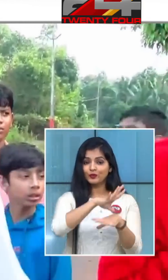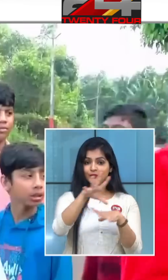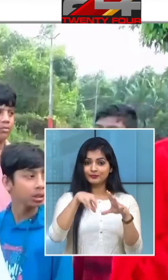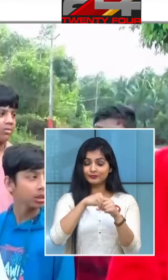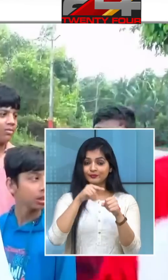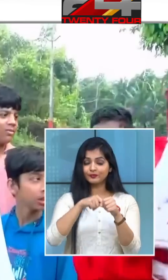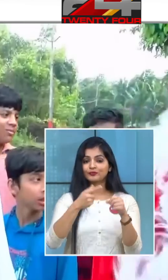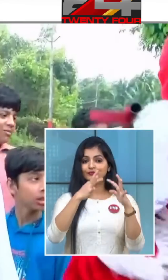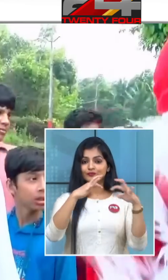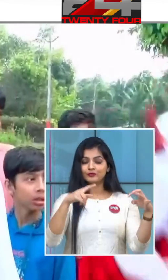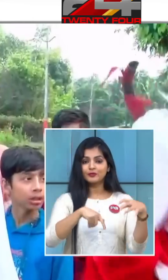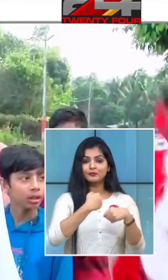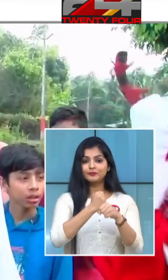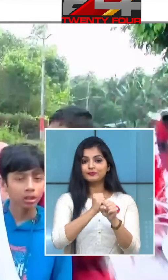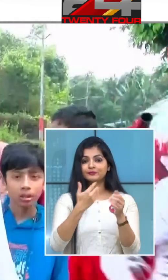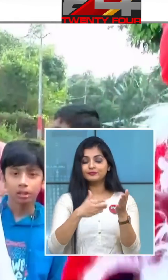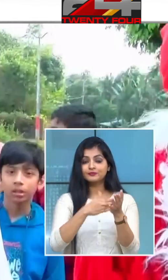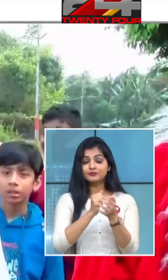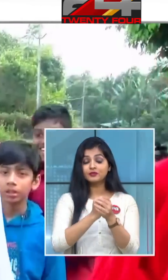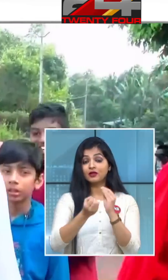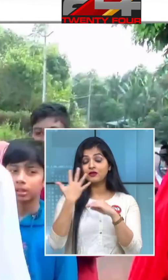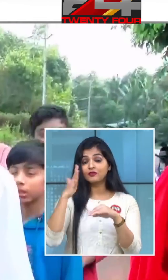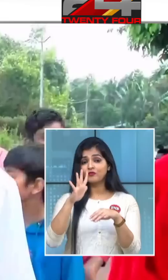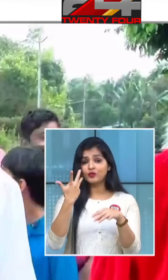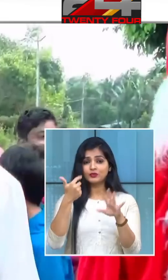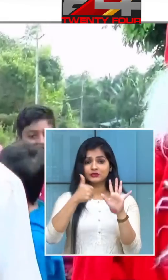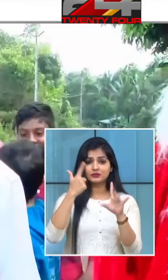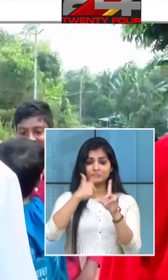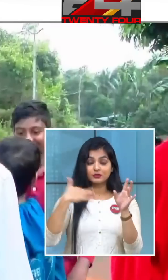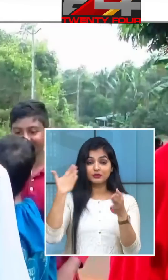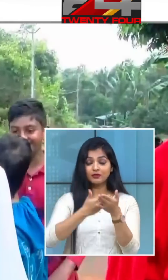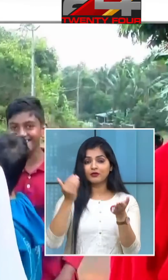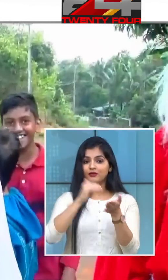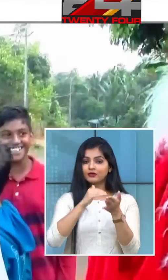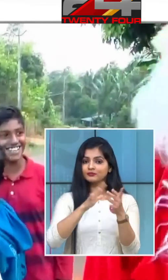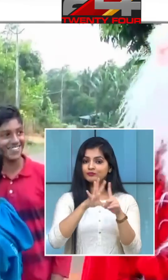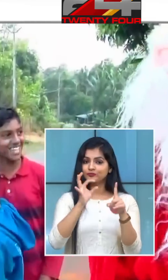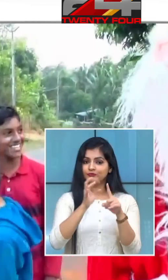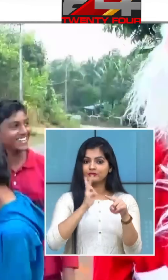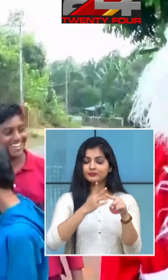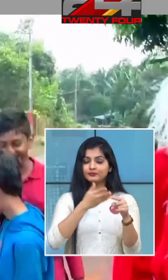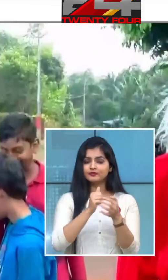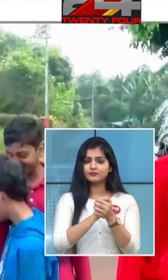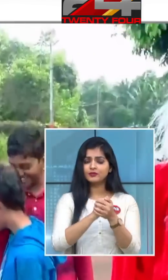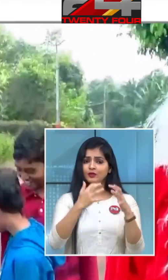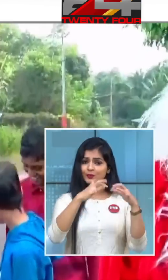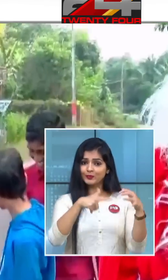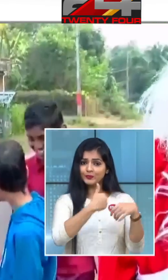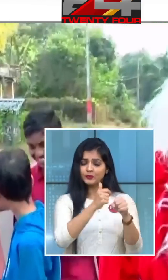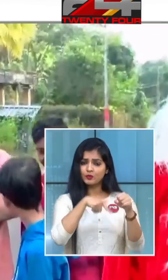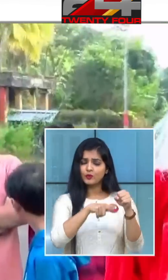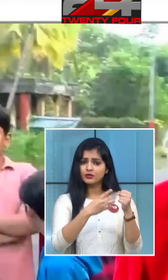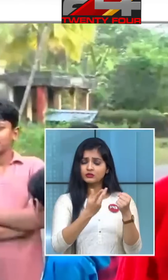സംഘടിപ്പിച്ച പുൽക്കൂടാണ്. കഴിഞ്ഞ 5-6 വർഷമായി തുടർച്ചയായിട്ട് ഇത് നടത്തുന്നതാണ്. ഈ പുൽക്കൂടിനകത്ത് എന്തൊക്കെ പ്രത്യേകതകളില്ലേ?